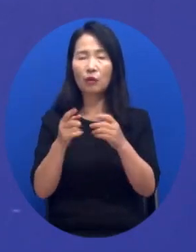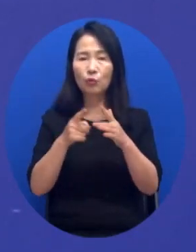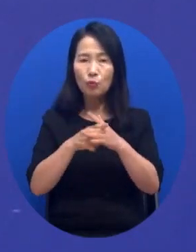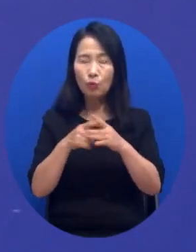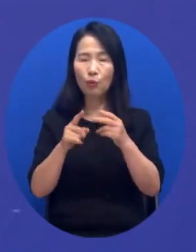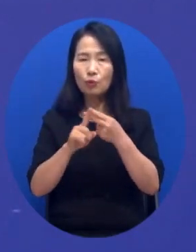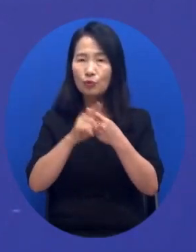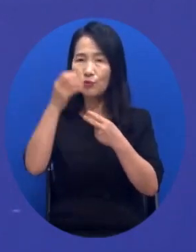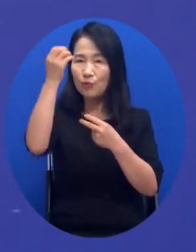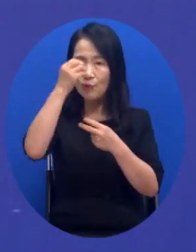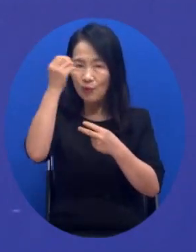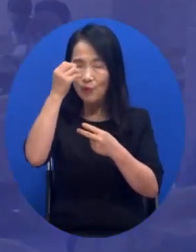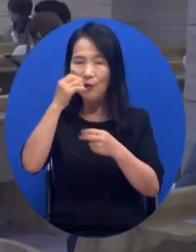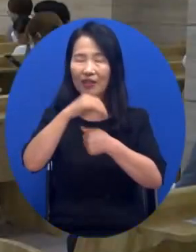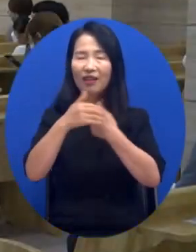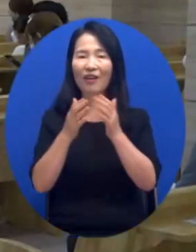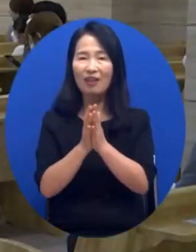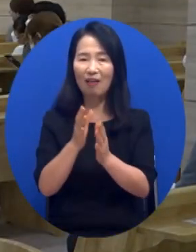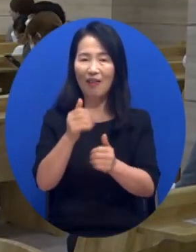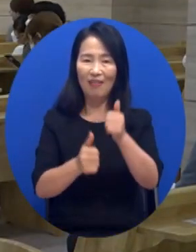골든벨 대회를 개최했습니다.